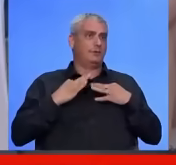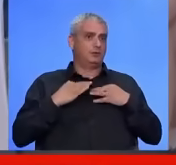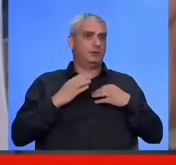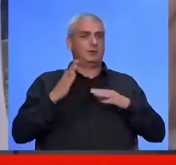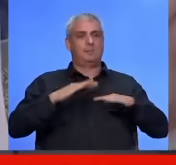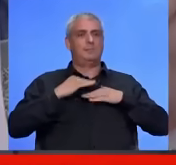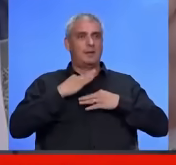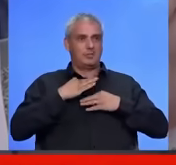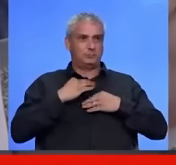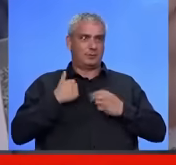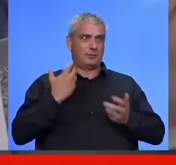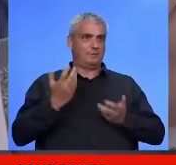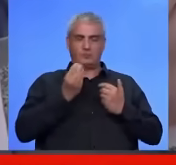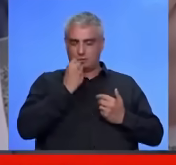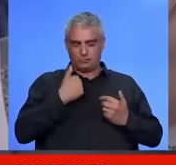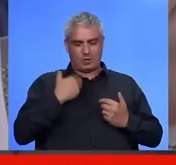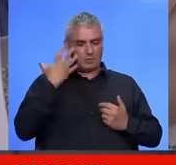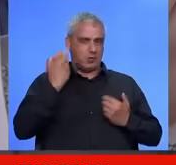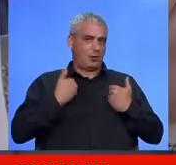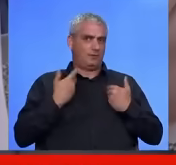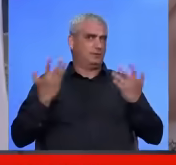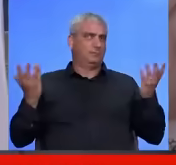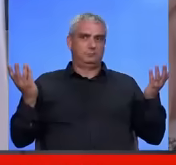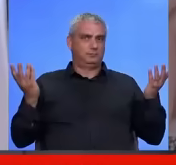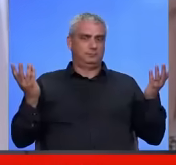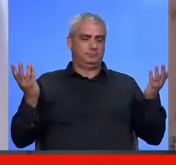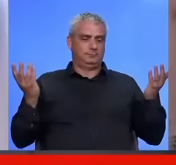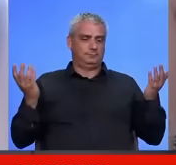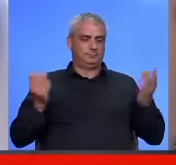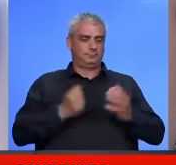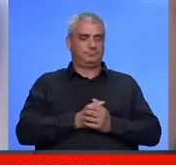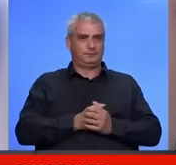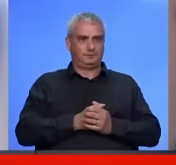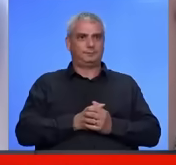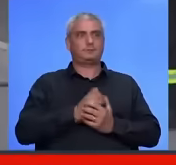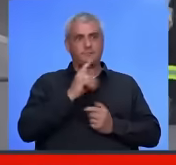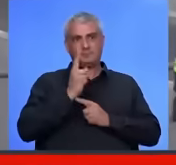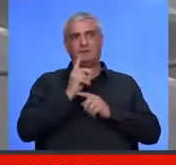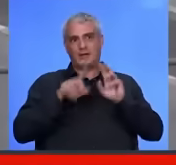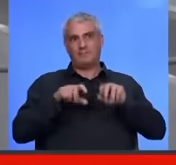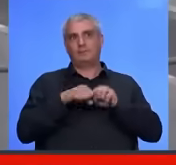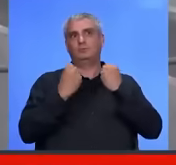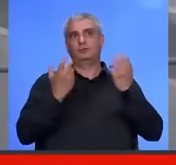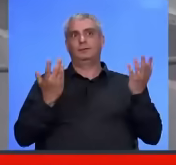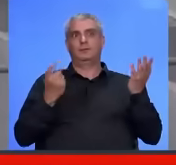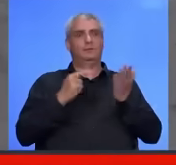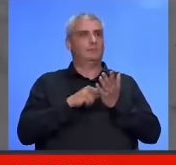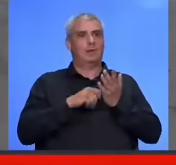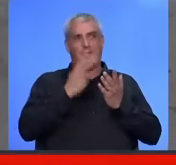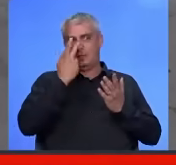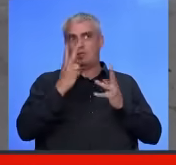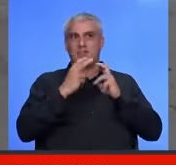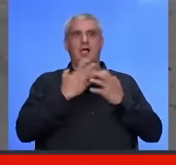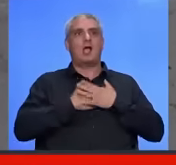שלי, אני מבשלת האוכל שאני אוהבת, אבל יש גם רגעי משבר. כי לראות ככה את